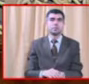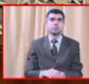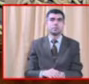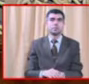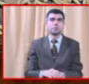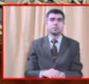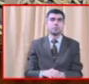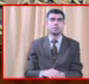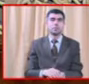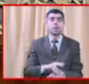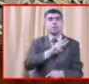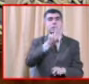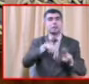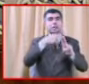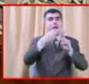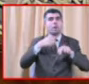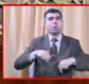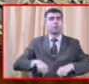كلمة السيد الوزير فيما تبقى من الوقت.